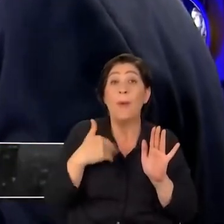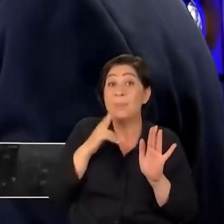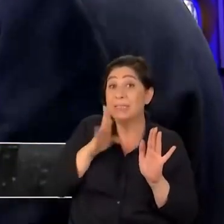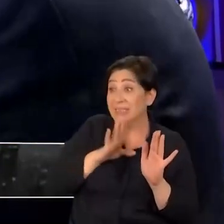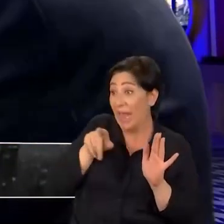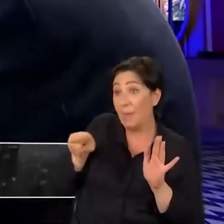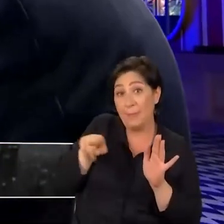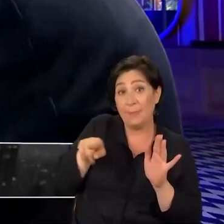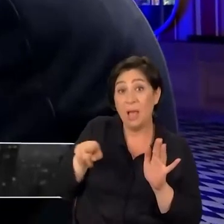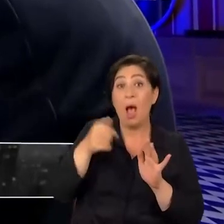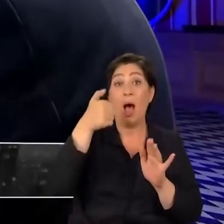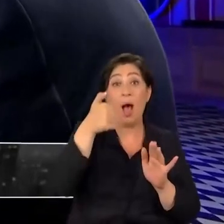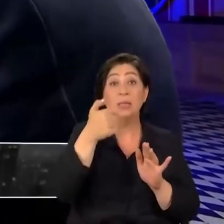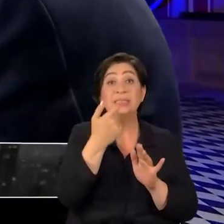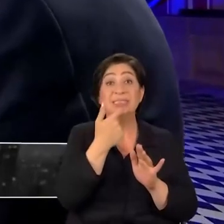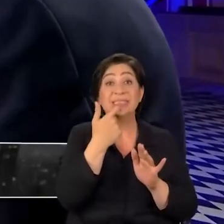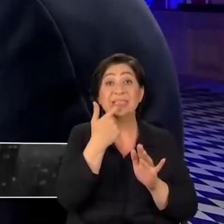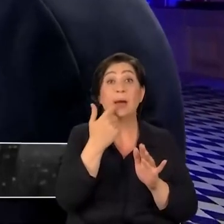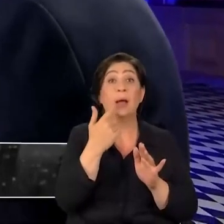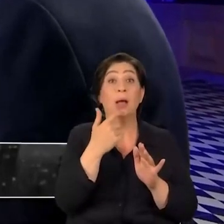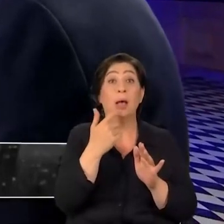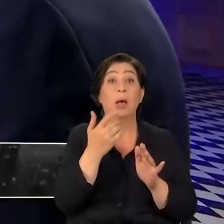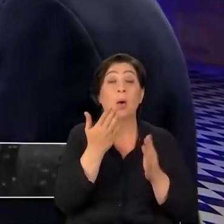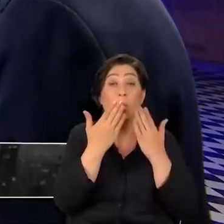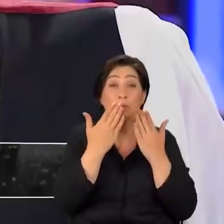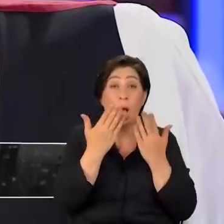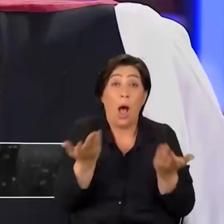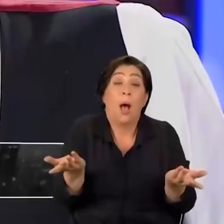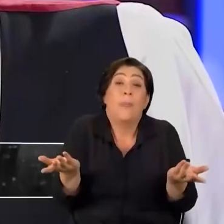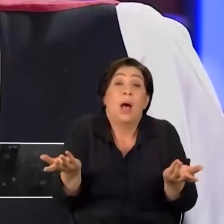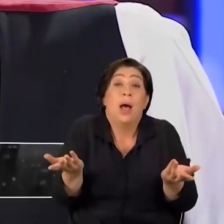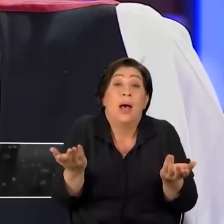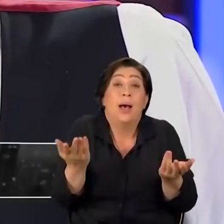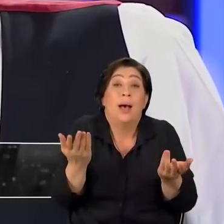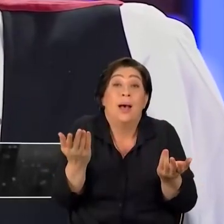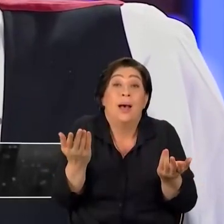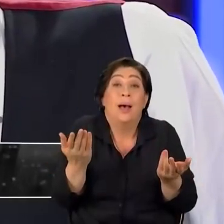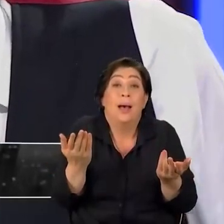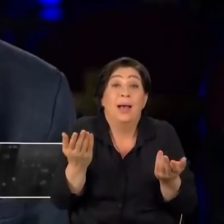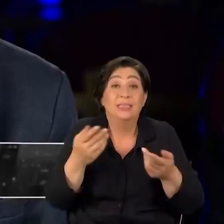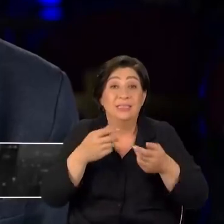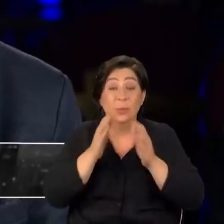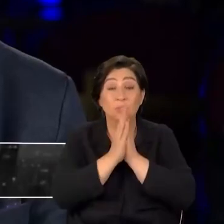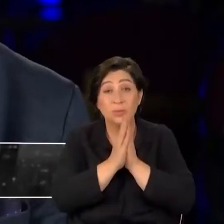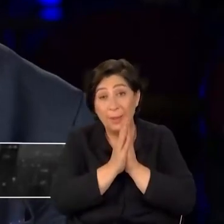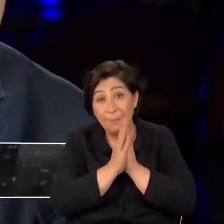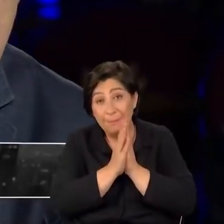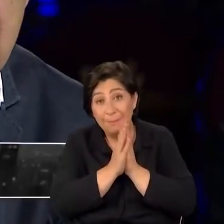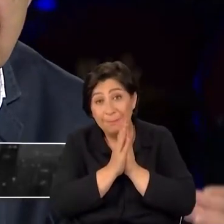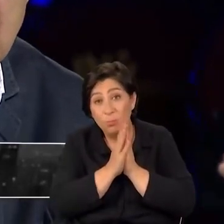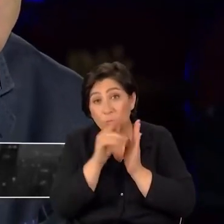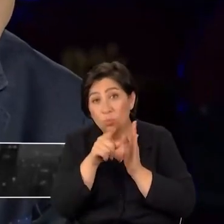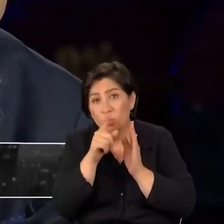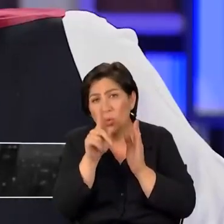kızlarım 6 sene en fazla okulunda çalıştık. Ama şimdi o zaman şirketlerin özür diyelim... Özür dilerim, bu konuda ben